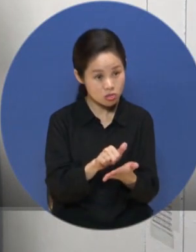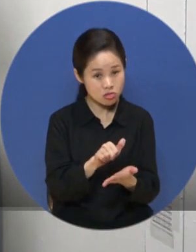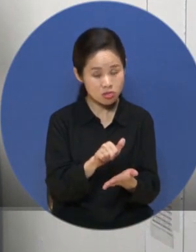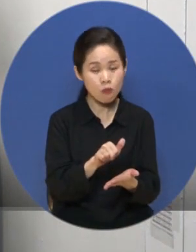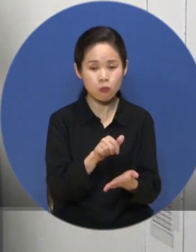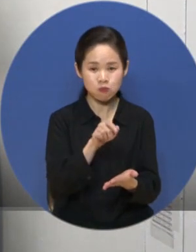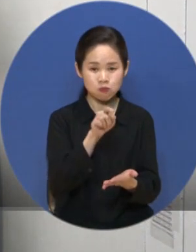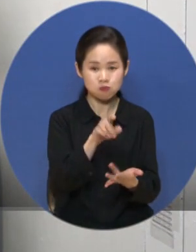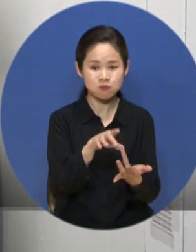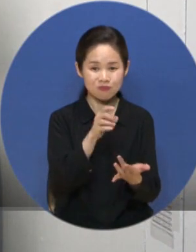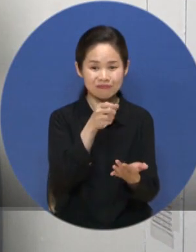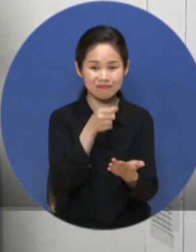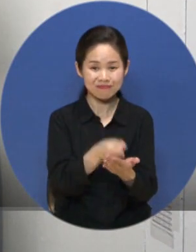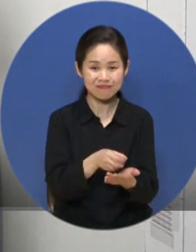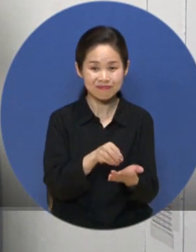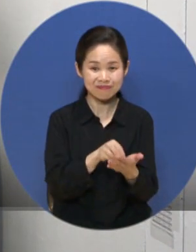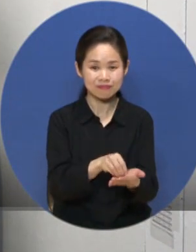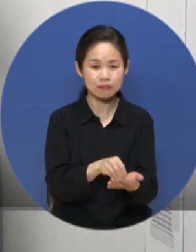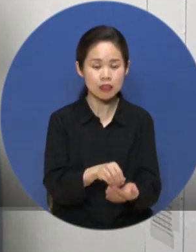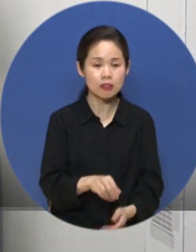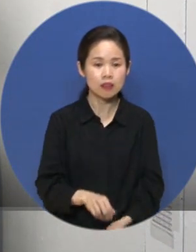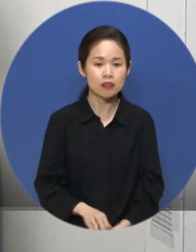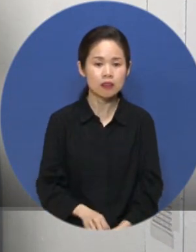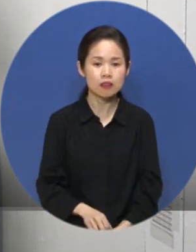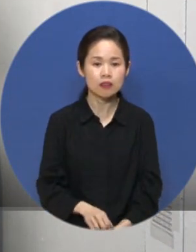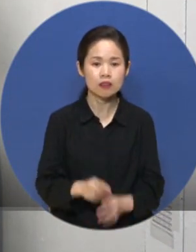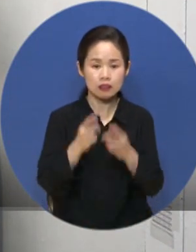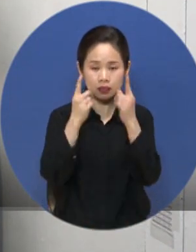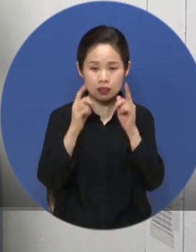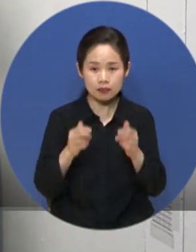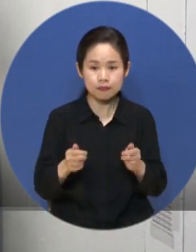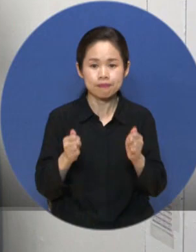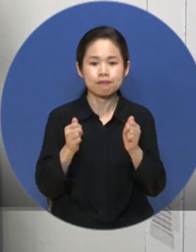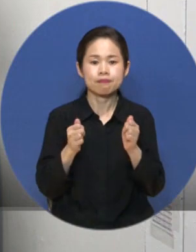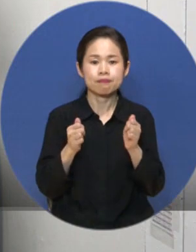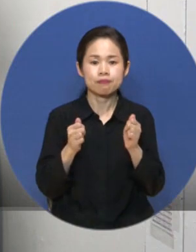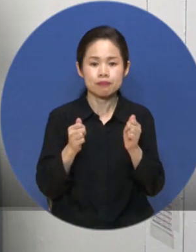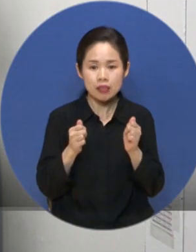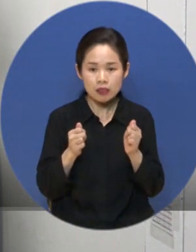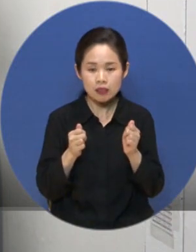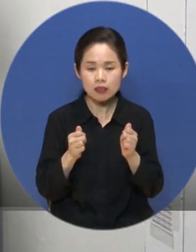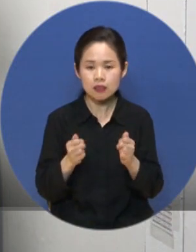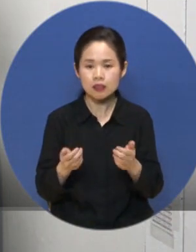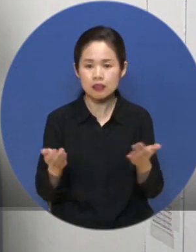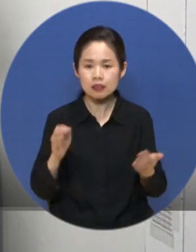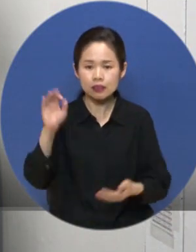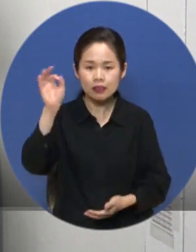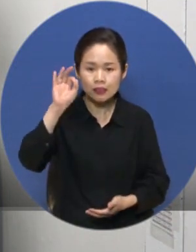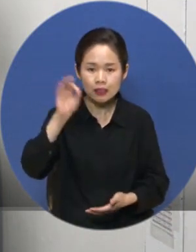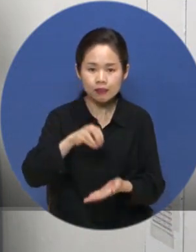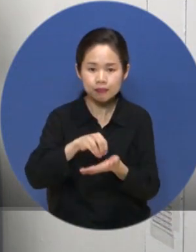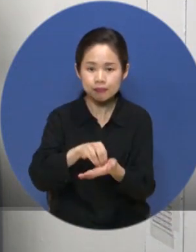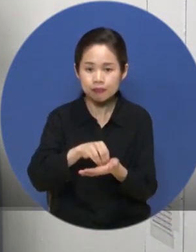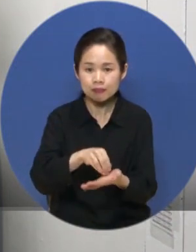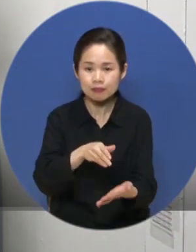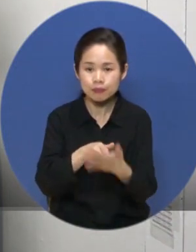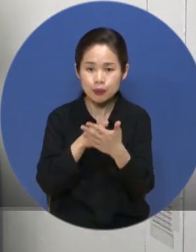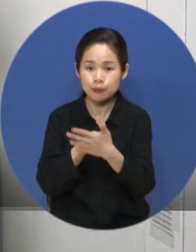진학했어. 그 대학을 졸업하고 나서 구직 활동을 해봤지만 뜻대로 되지 않으셨다고 들었어요.